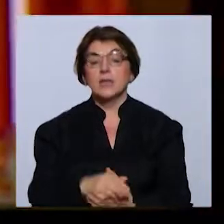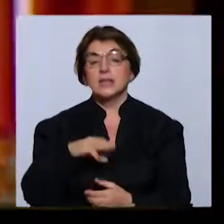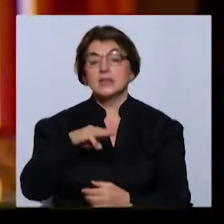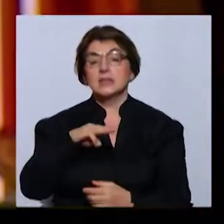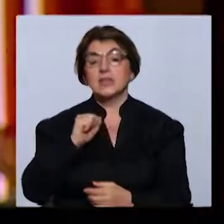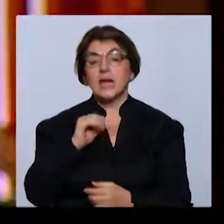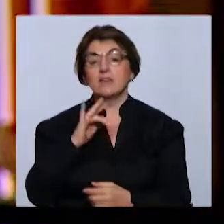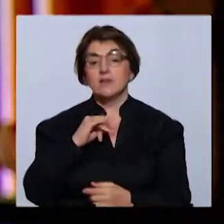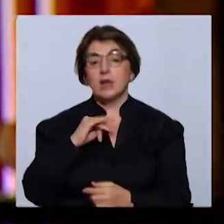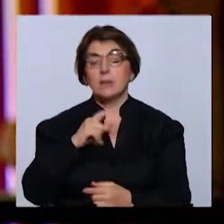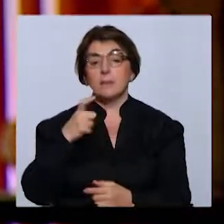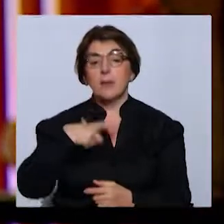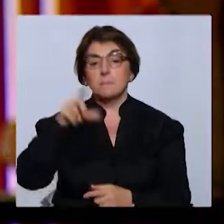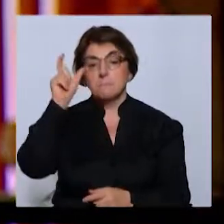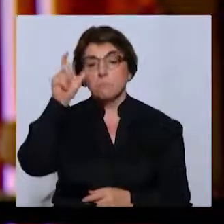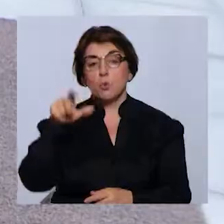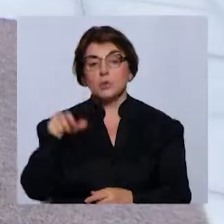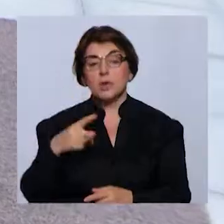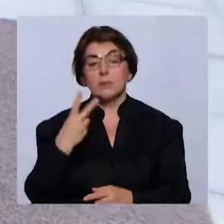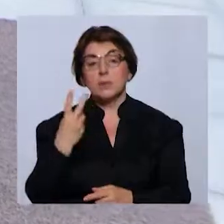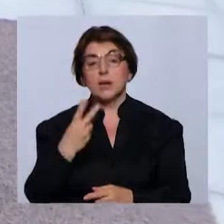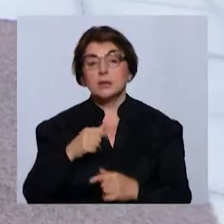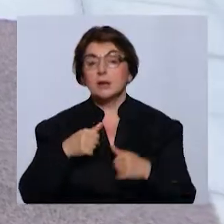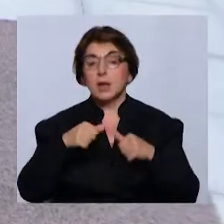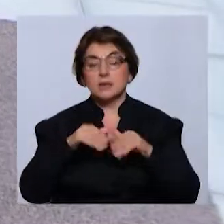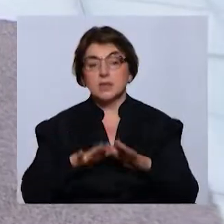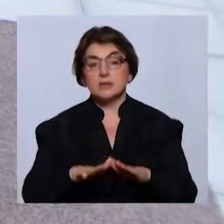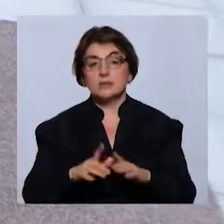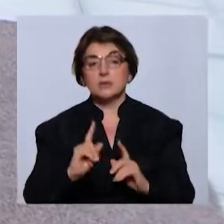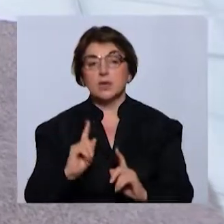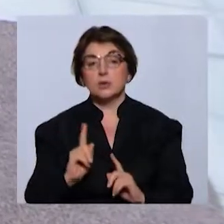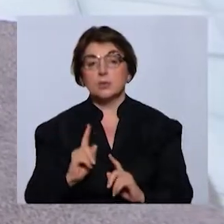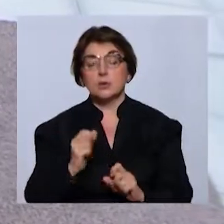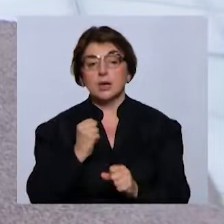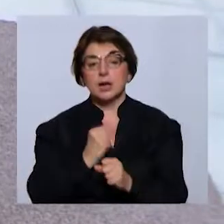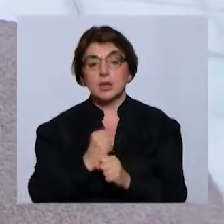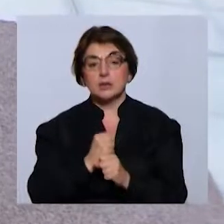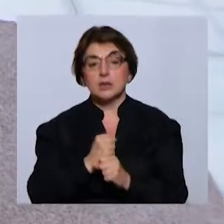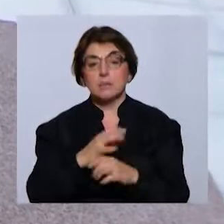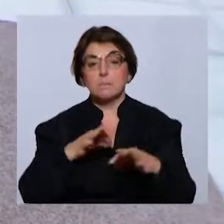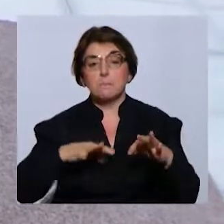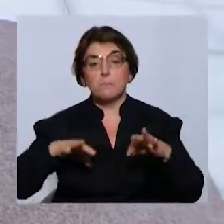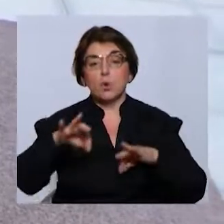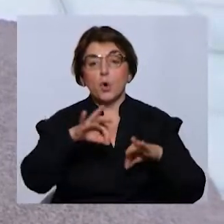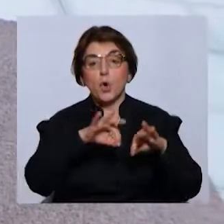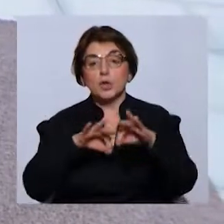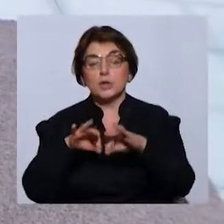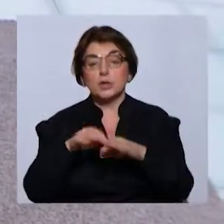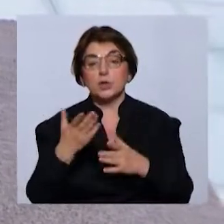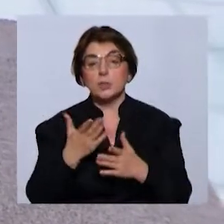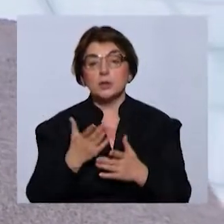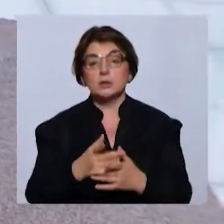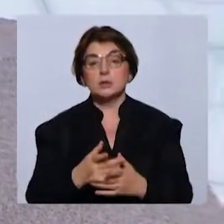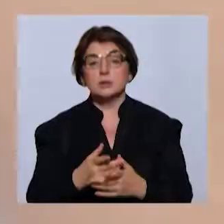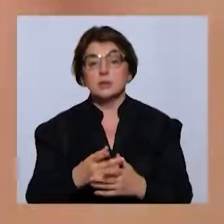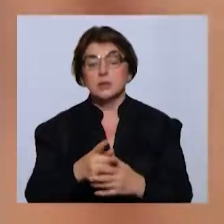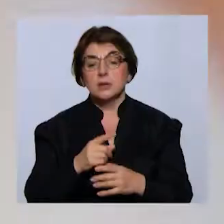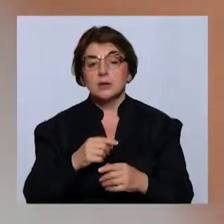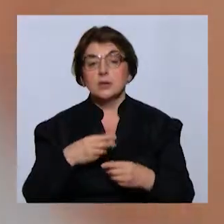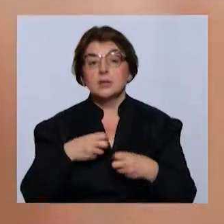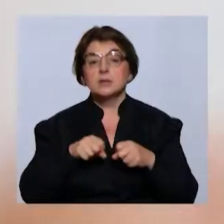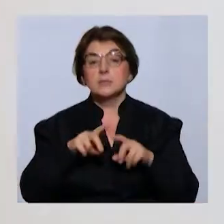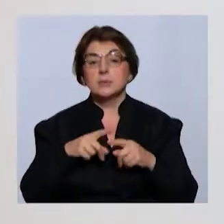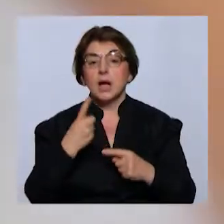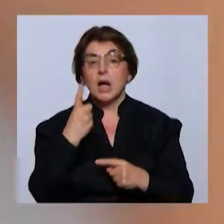ტაივანელმა მოსწავლეების ერთმა ჯგუფმა გადაწყვიტა, რომ გაეკეთებინა პროექტი. მათ დაარიგეს